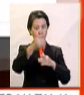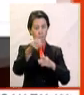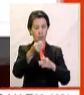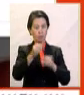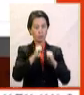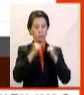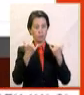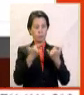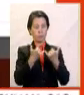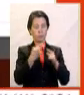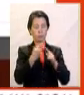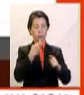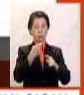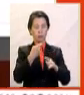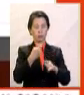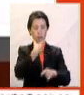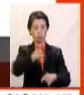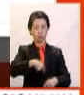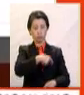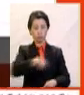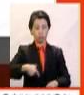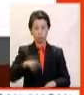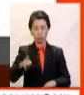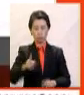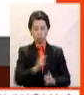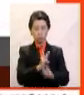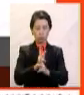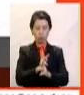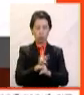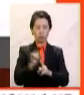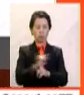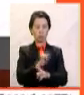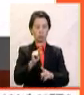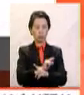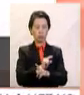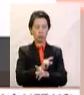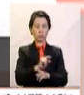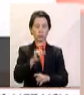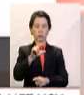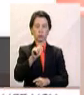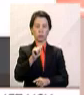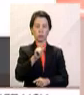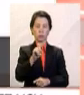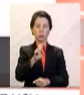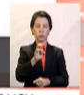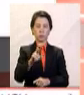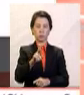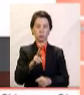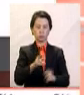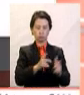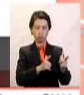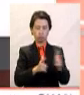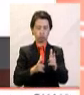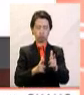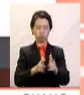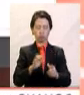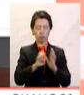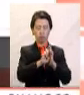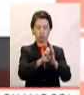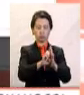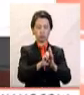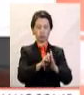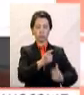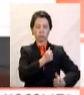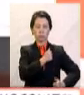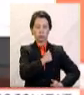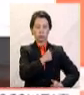syarikat Bofors dari Sweden. Unitnya ia dikawal menggunakan sinar laser. Senjata itu dipamerkan pada Expo dan Forum